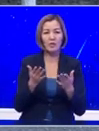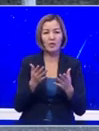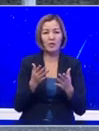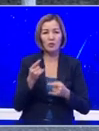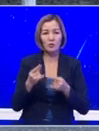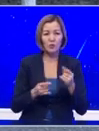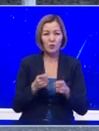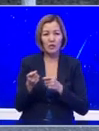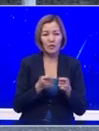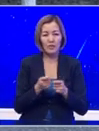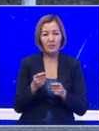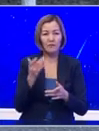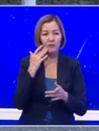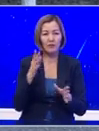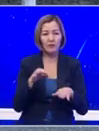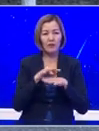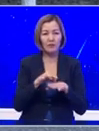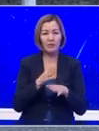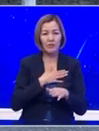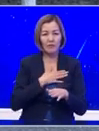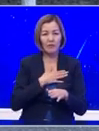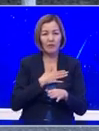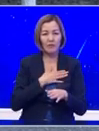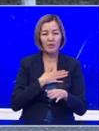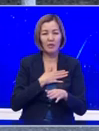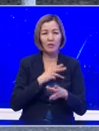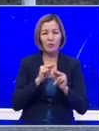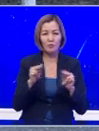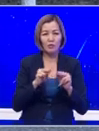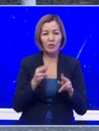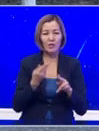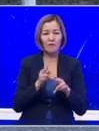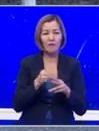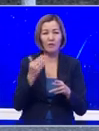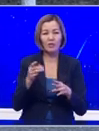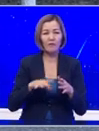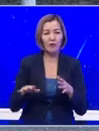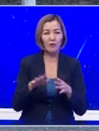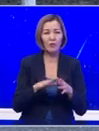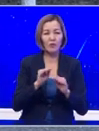журналистов, которые все время сопровождали меня, учителей